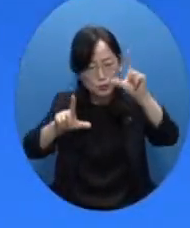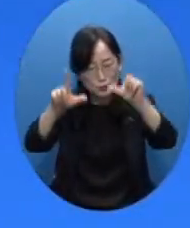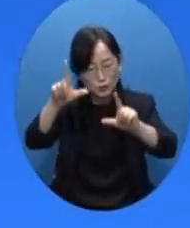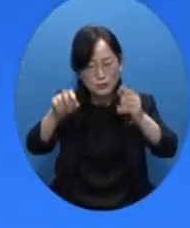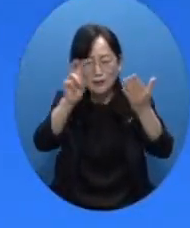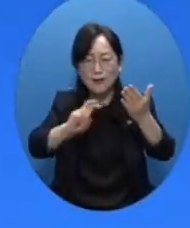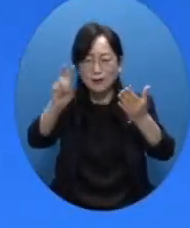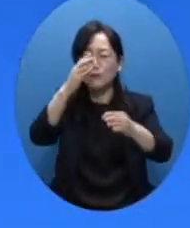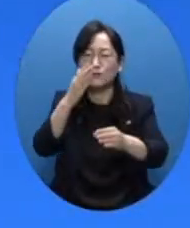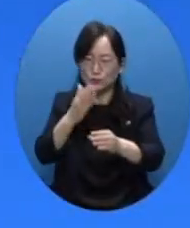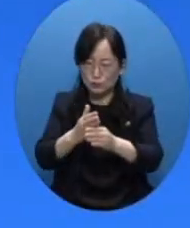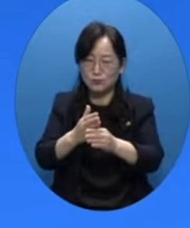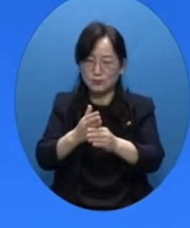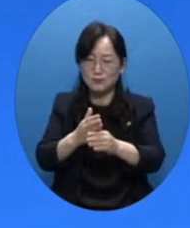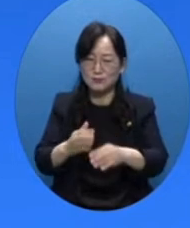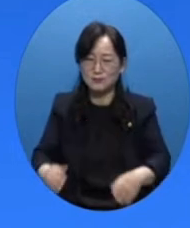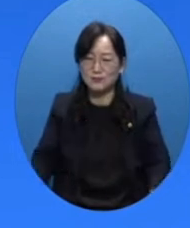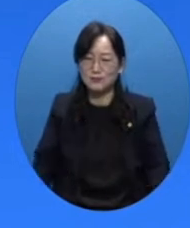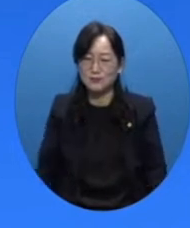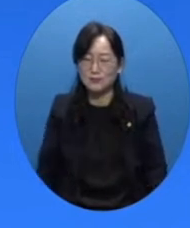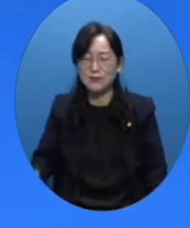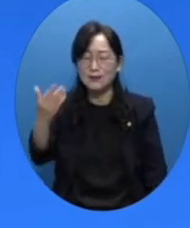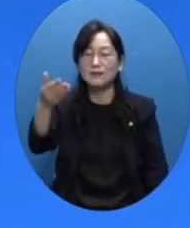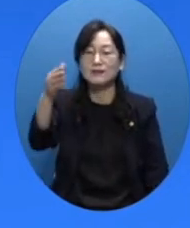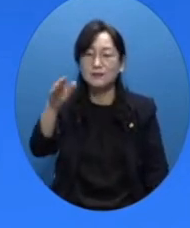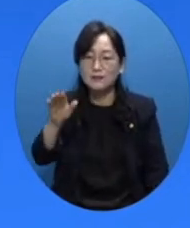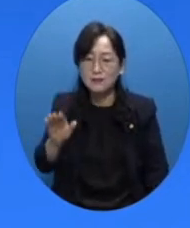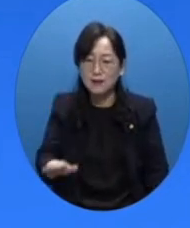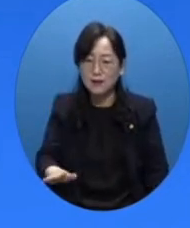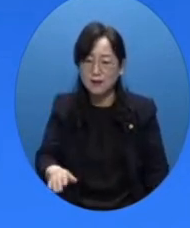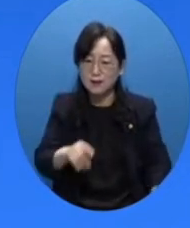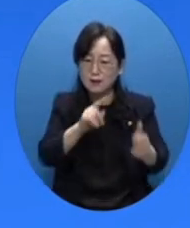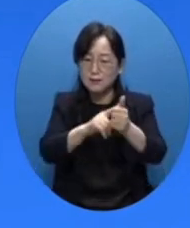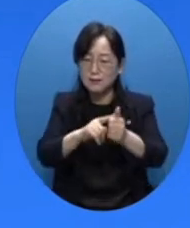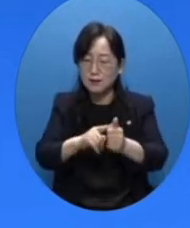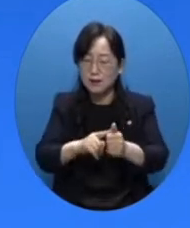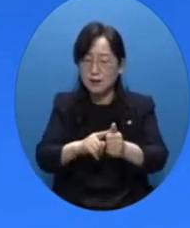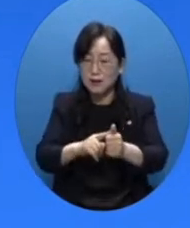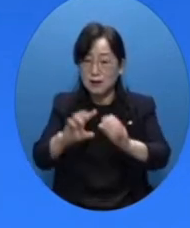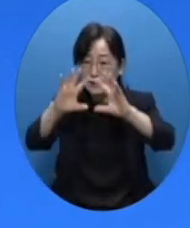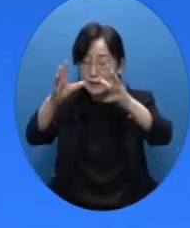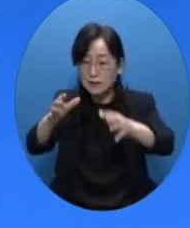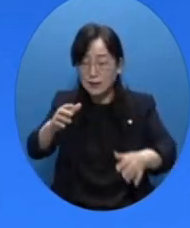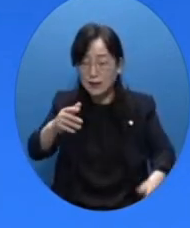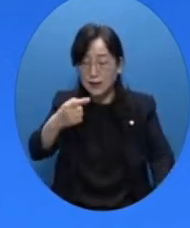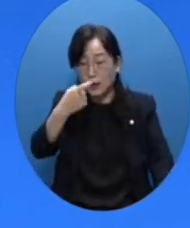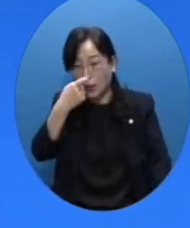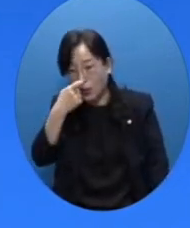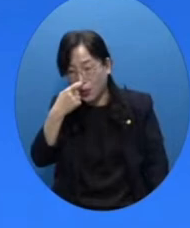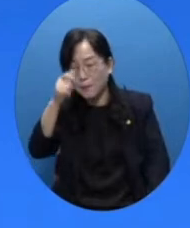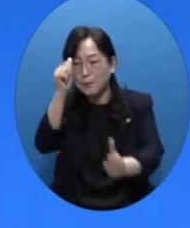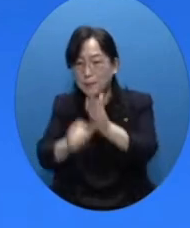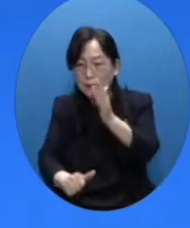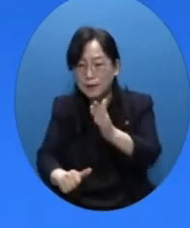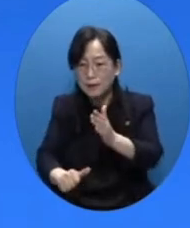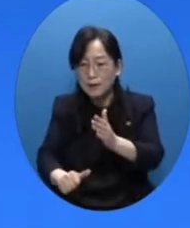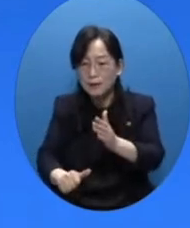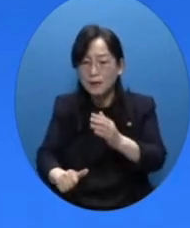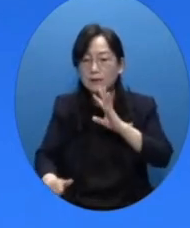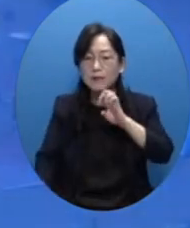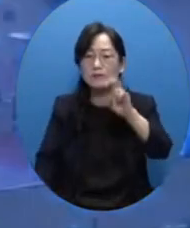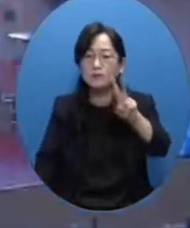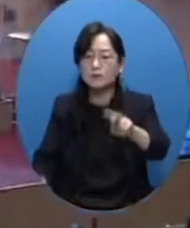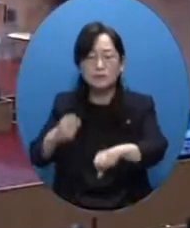있었을 것입니다 그런데 세상을 따라 나갔다가 그런 팜 엘의 삶을 맡게 된